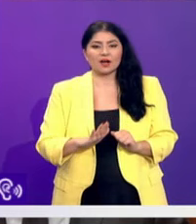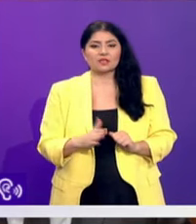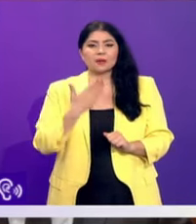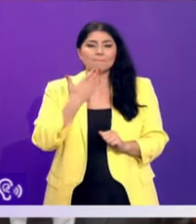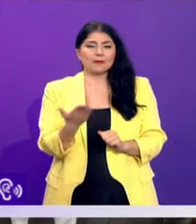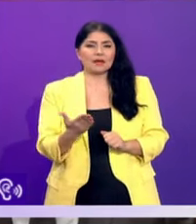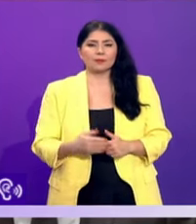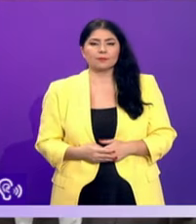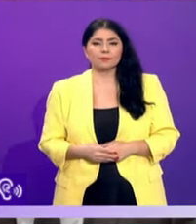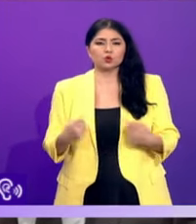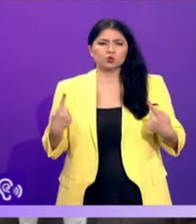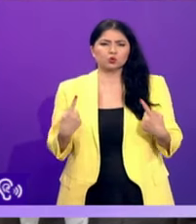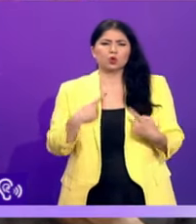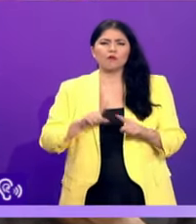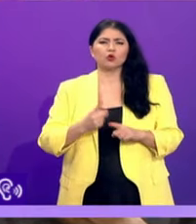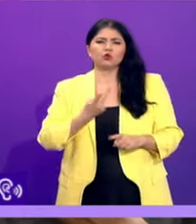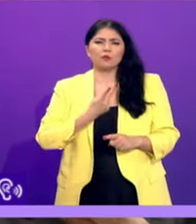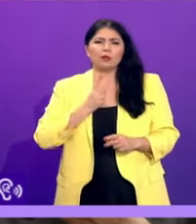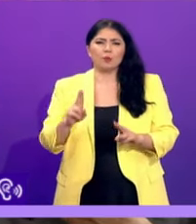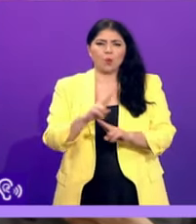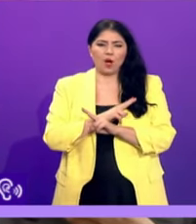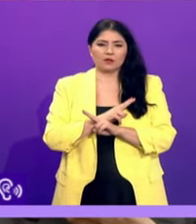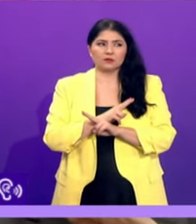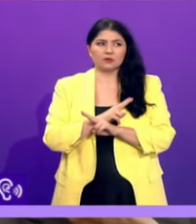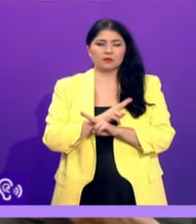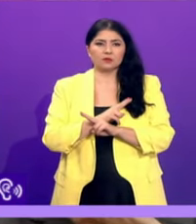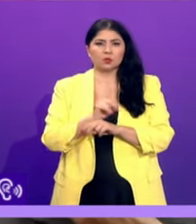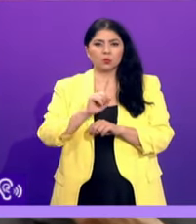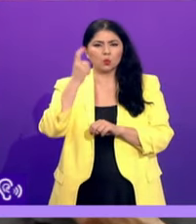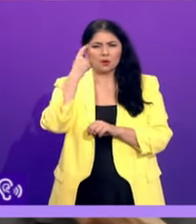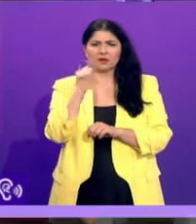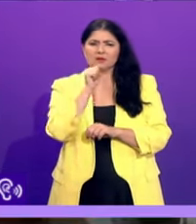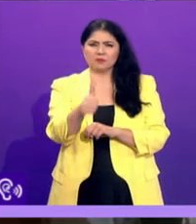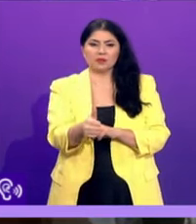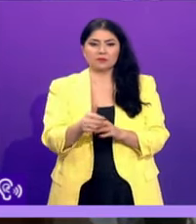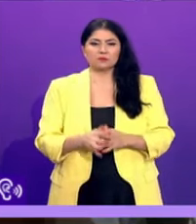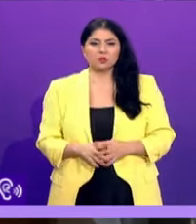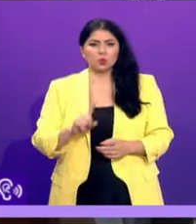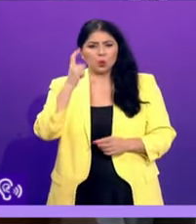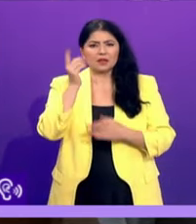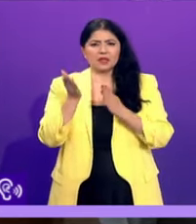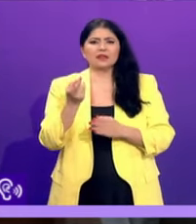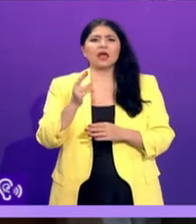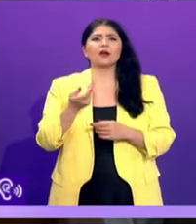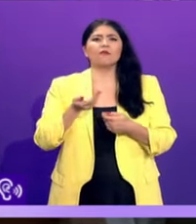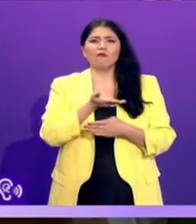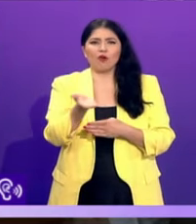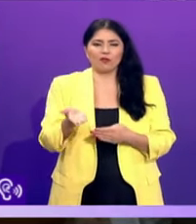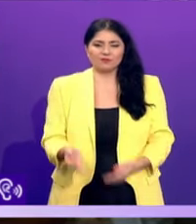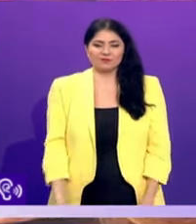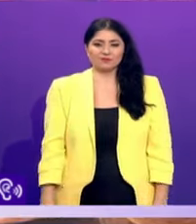așa dușman de moarte, nu crede nimeni. Nu cred eu, dar minte dumneavoastră.